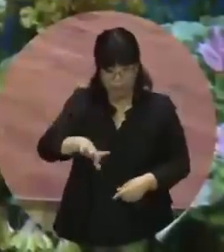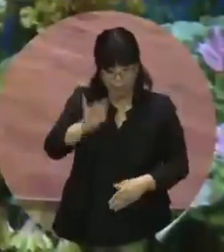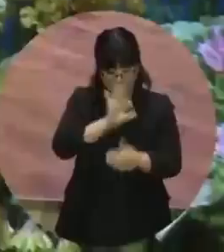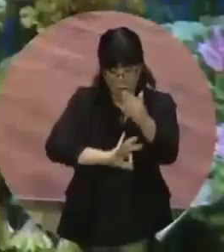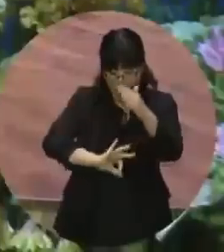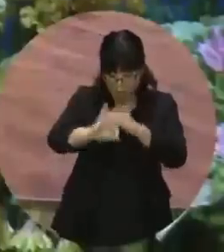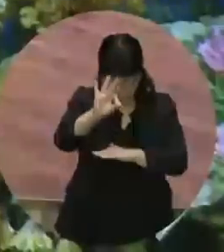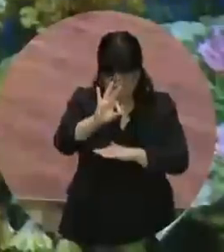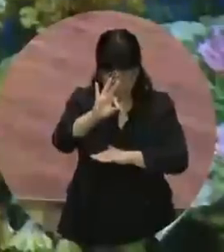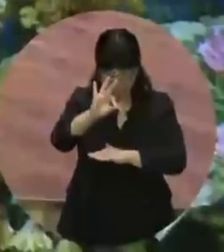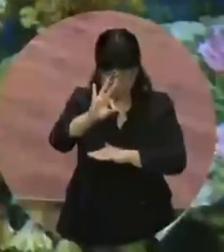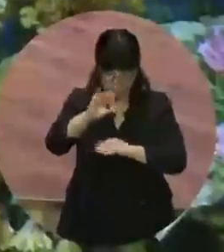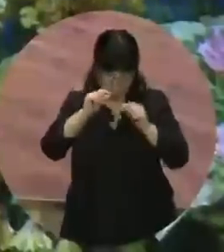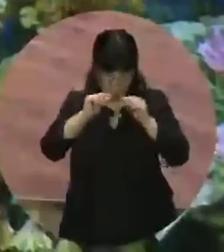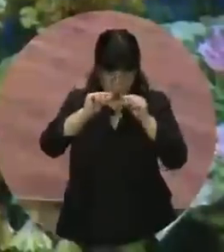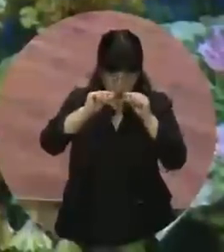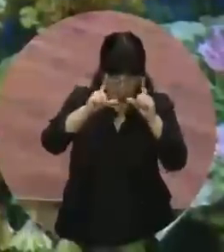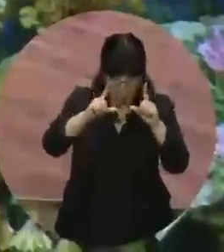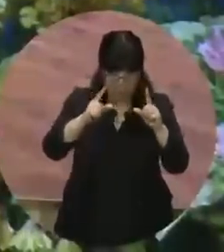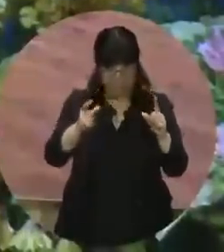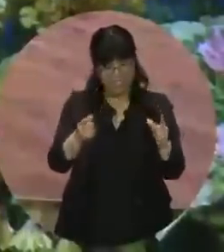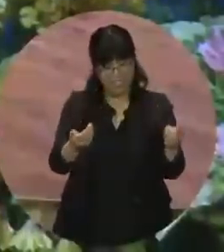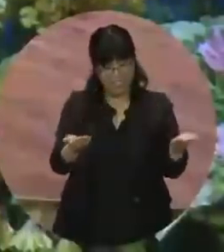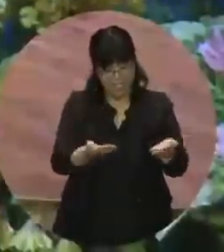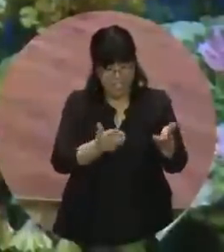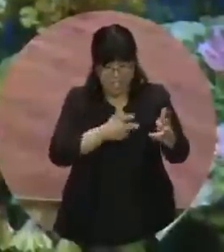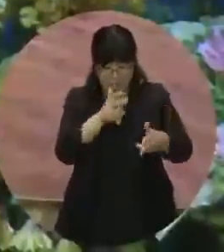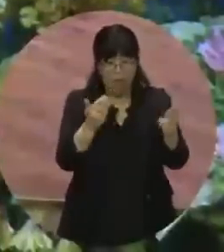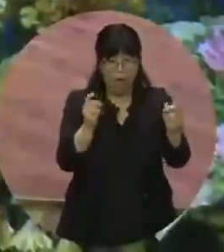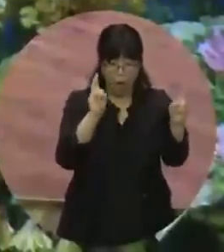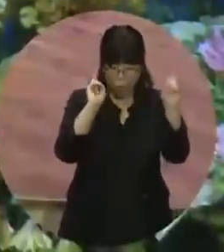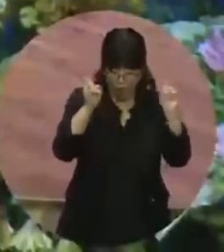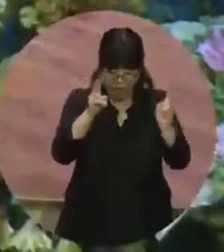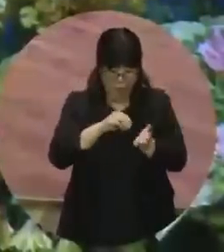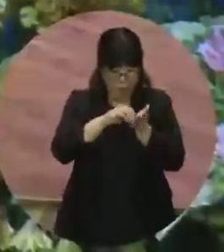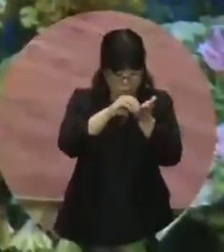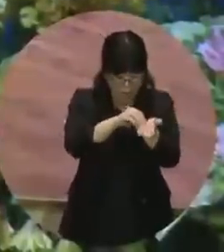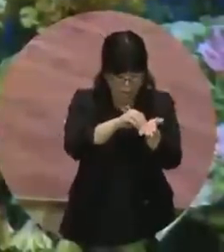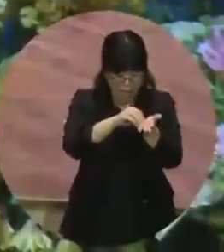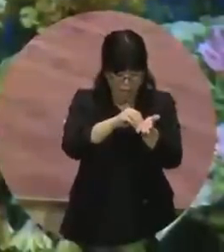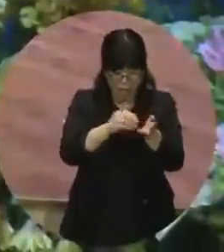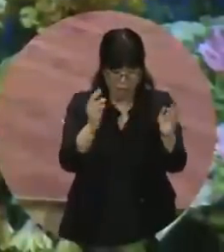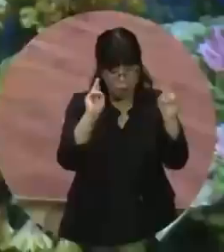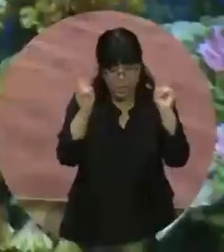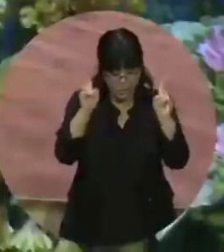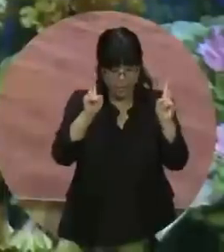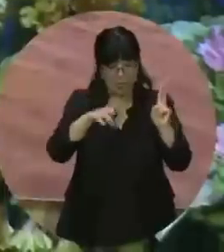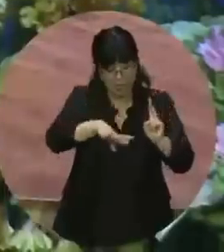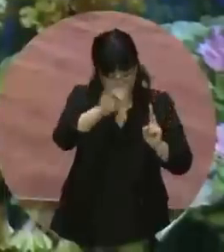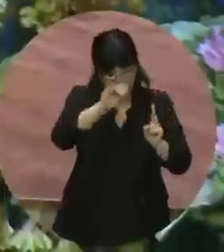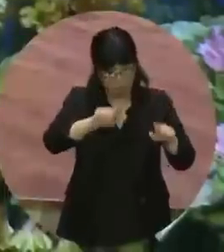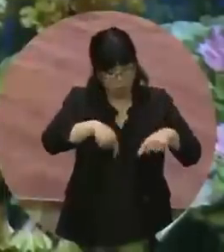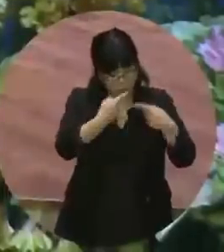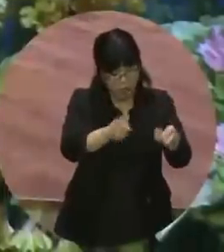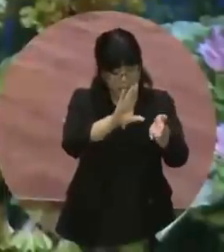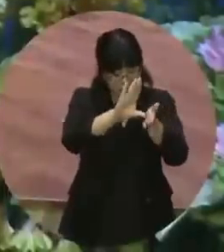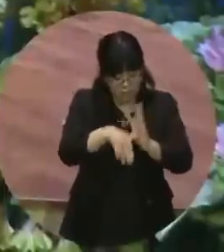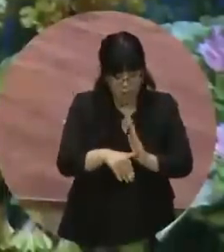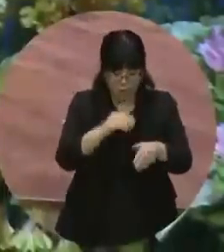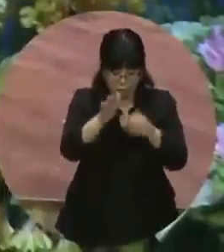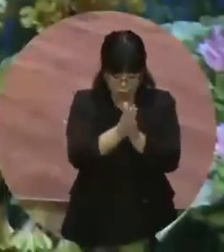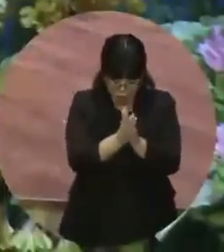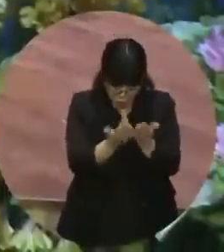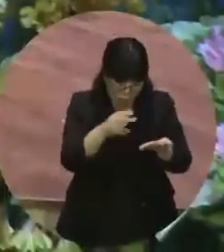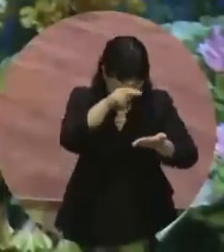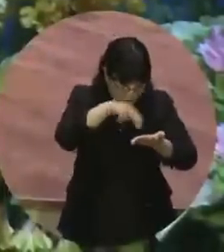증거하고 어느 사람에게 복음 전도지라든가 주부라든가 자 놔둬서 이게 무슨 회사인지 교회인지 느낄 좀. 그게 교회